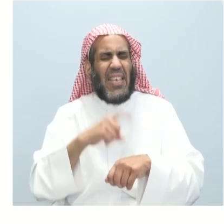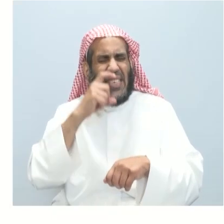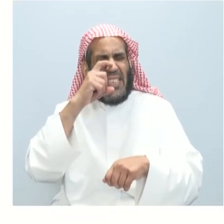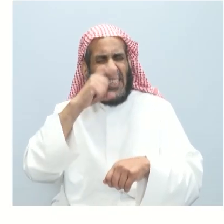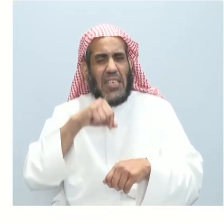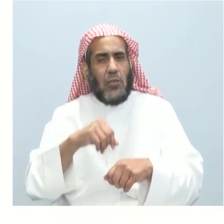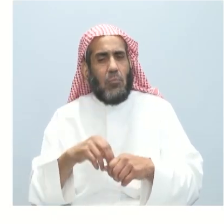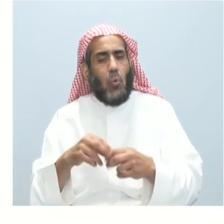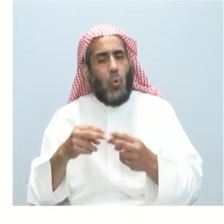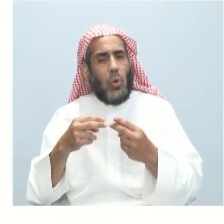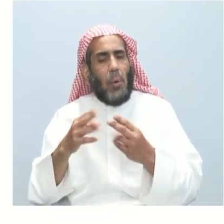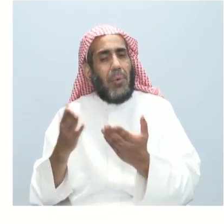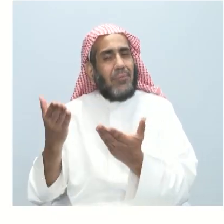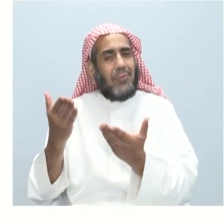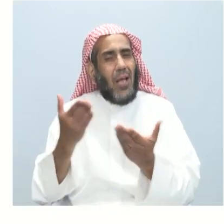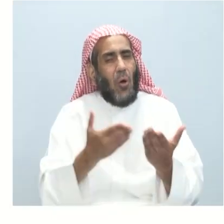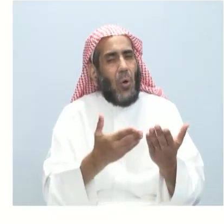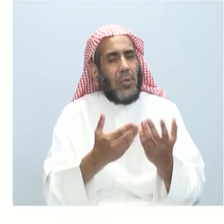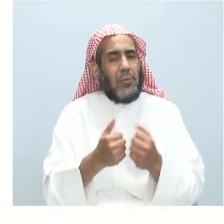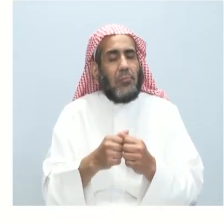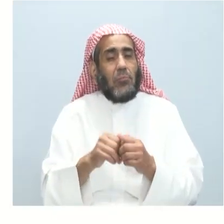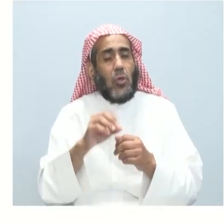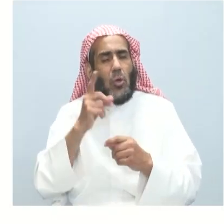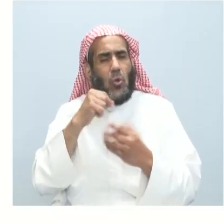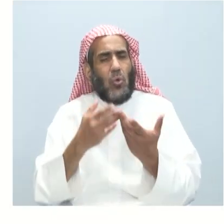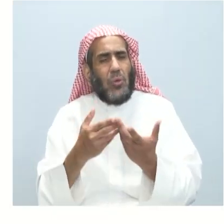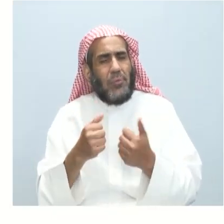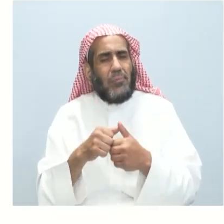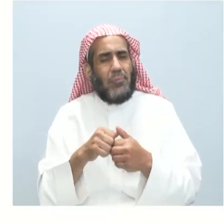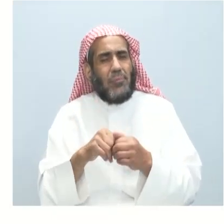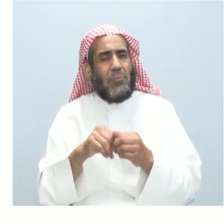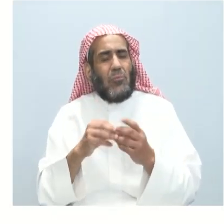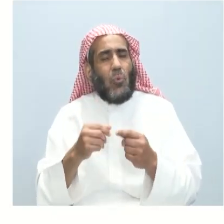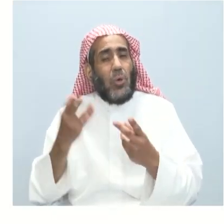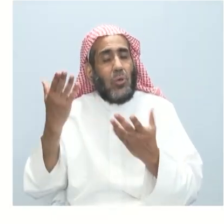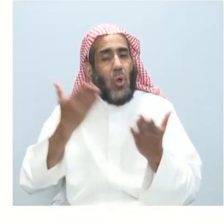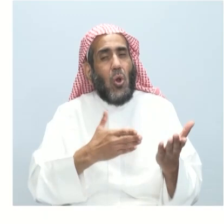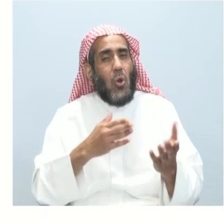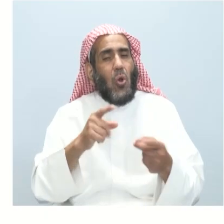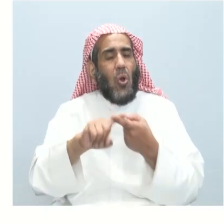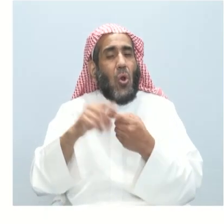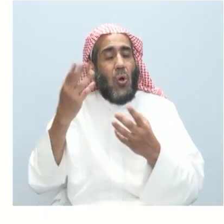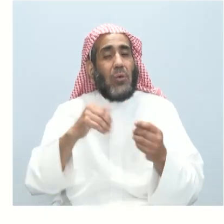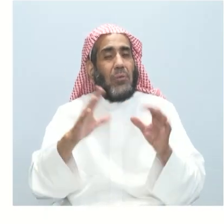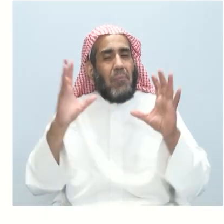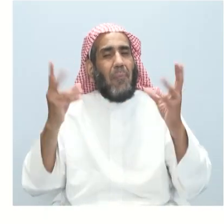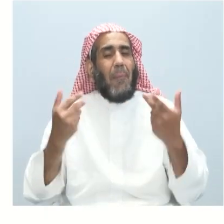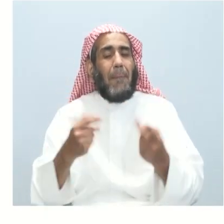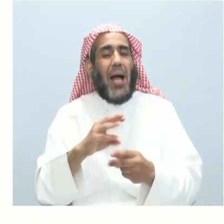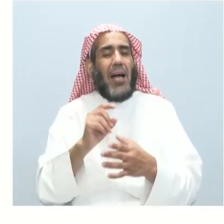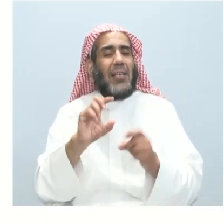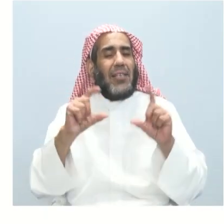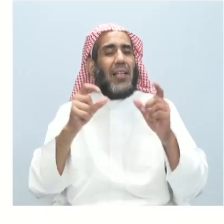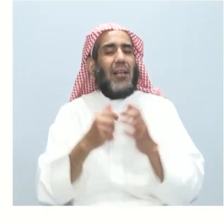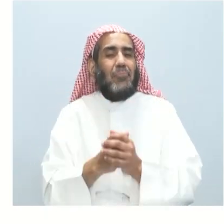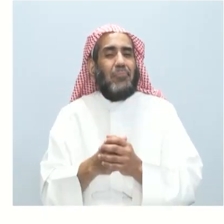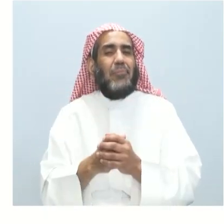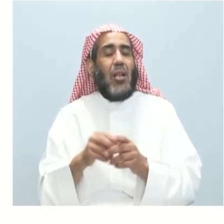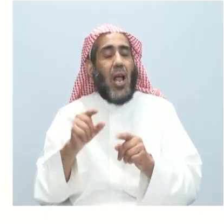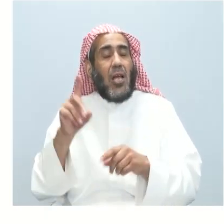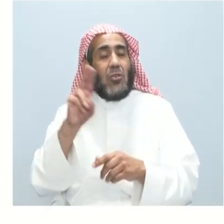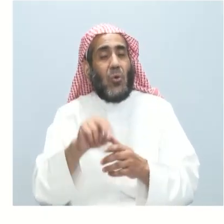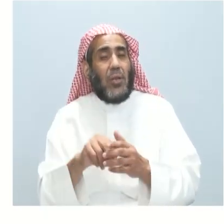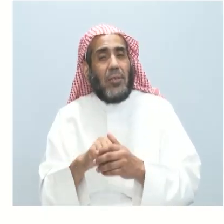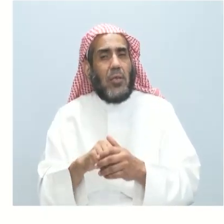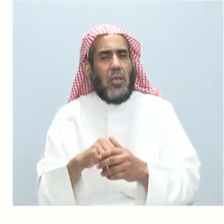اجابه دعوه متى تجب اجابه دعوه العرس مع الاستدلال هنا الجواب لهذا